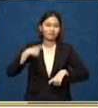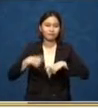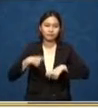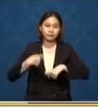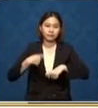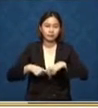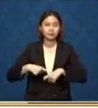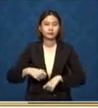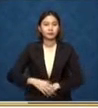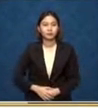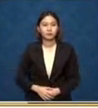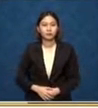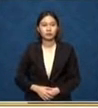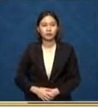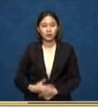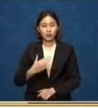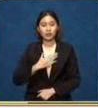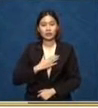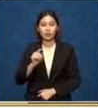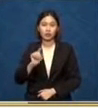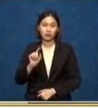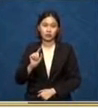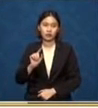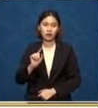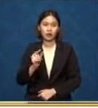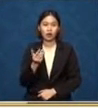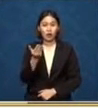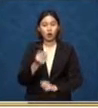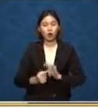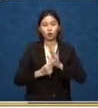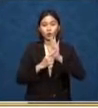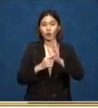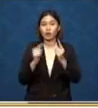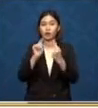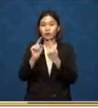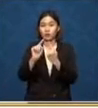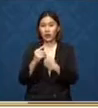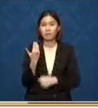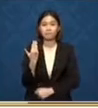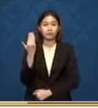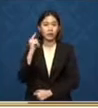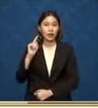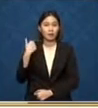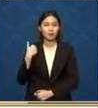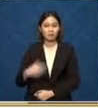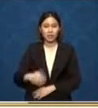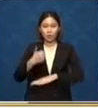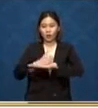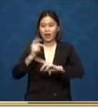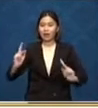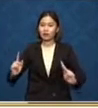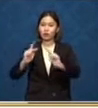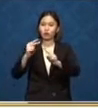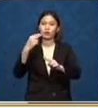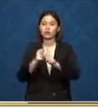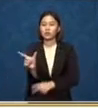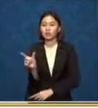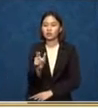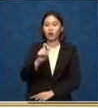เกินค่ะดิฉันขอยกตัวอย่างกรณีนะคะล่าสุดมีรัฐมนตรีท่านนึงชื่อย่อ